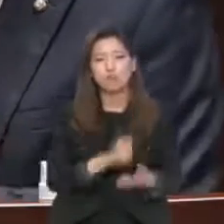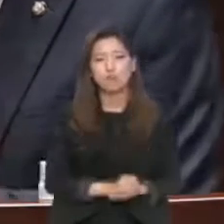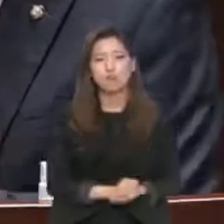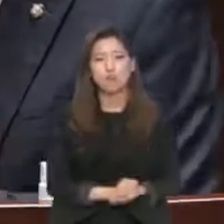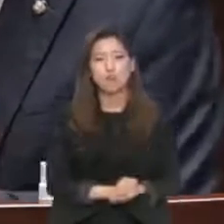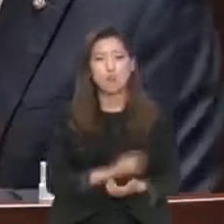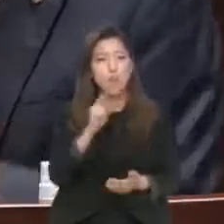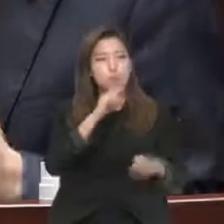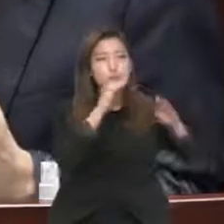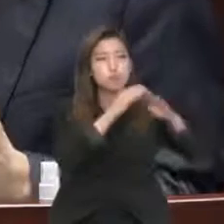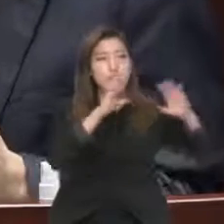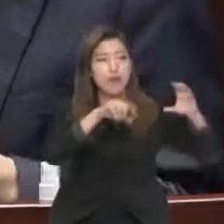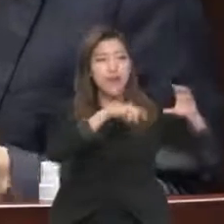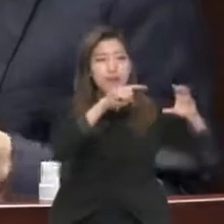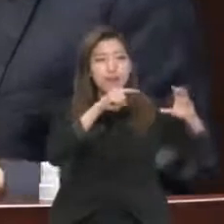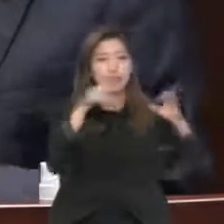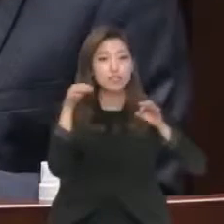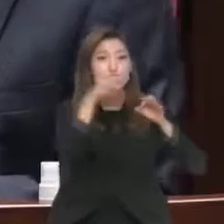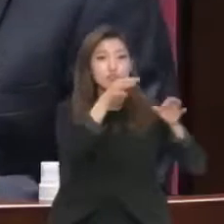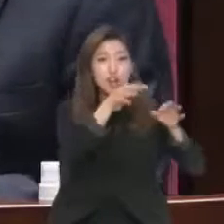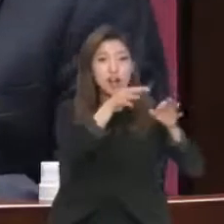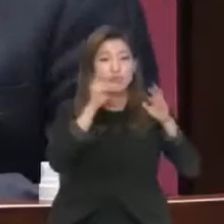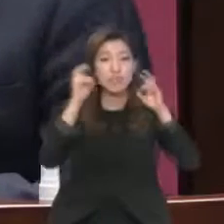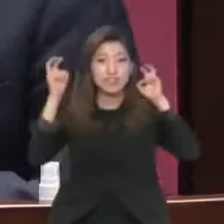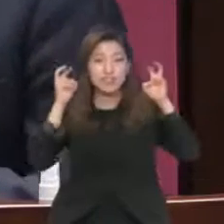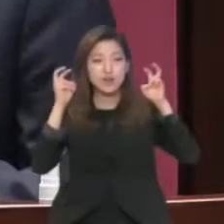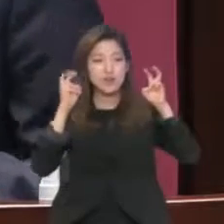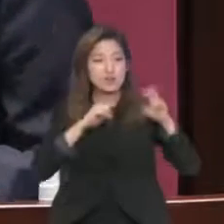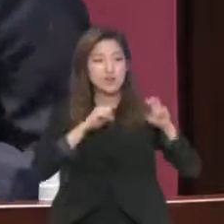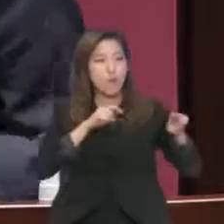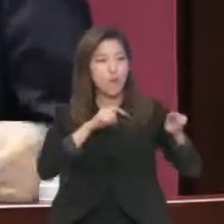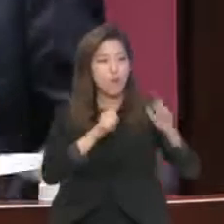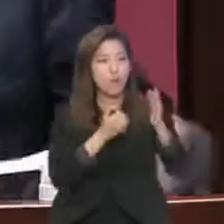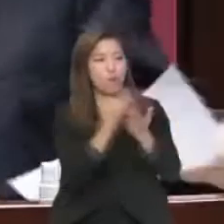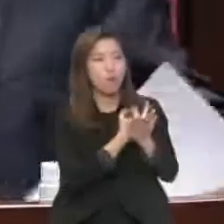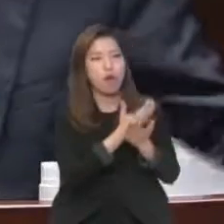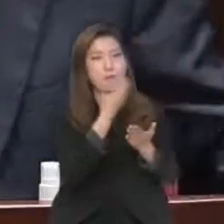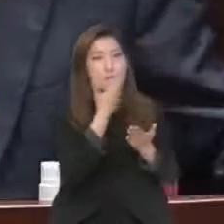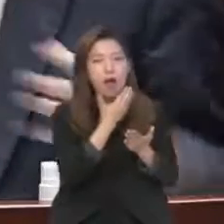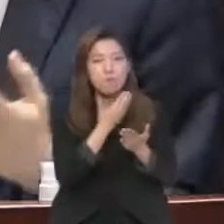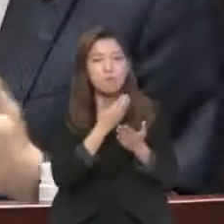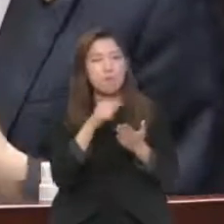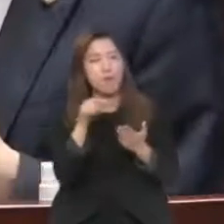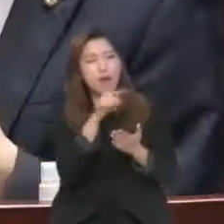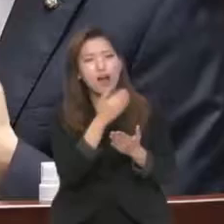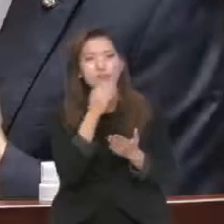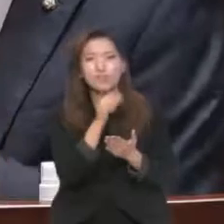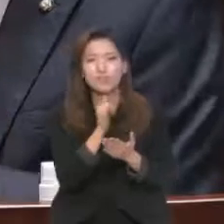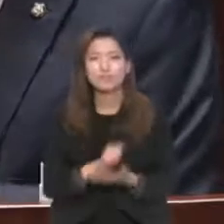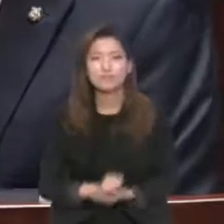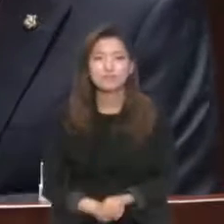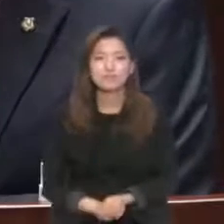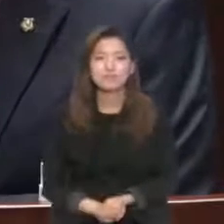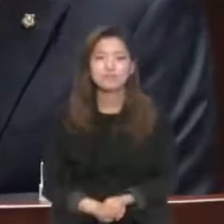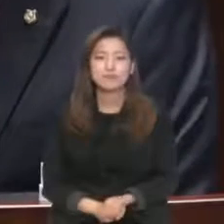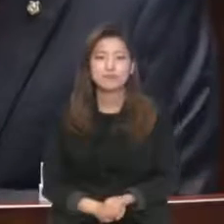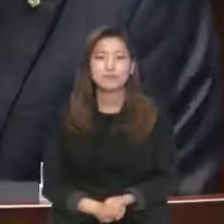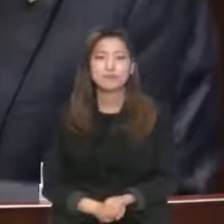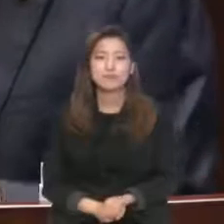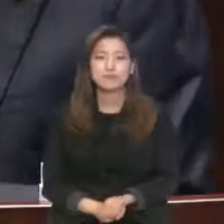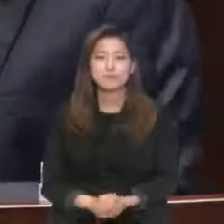낼 수도 있고요. 어떤 기업은 여러 이유로 망할 수도 있다고 생각합니다. 이런 과정에서 손실이 난 기업을 국민이 세금으로 메꾸는